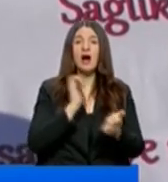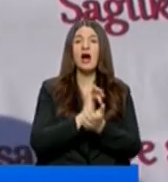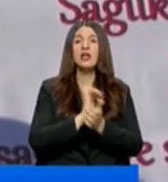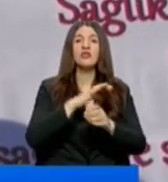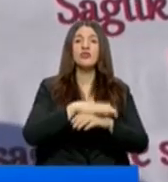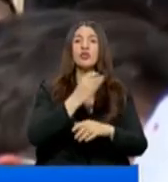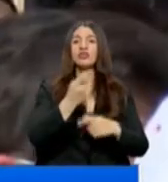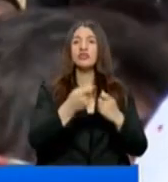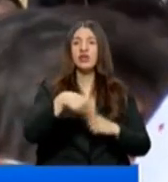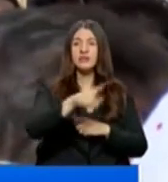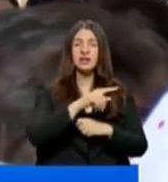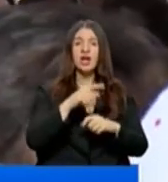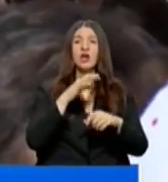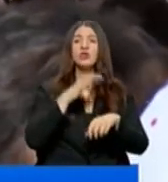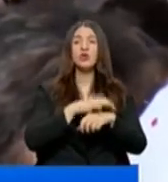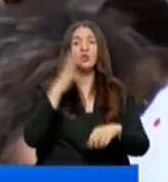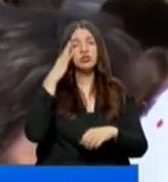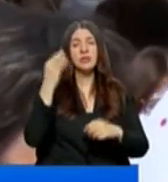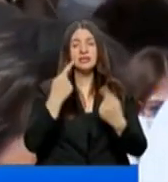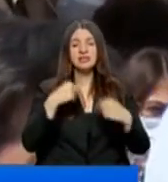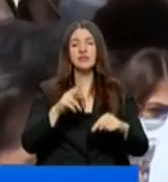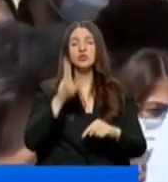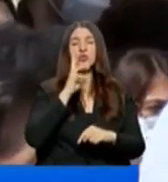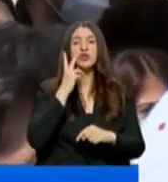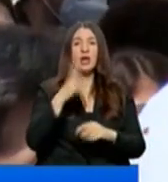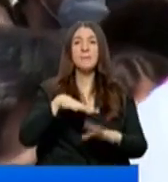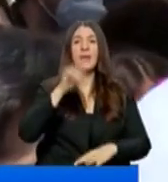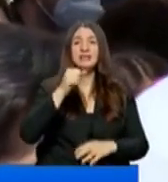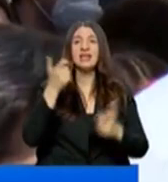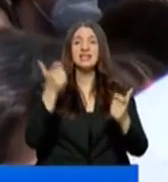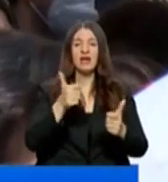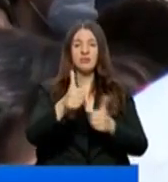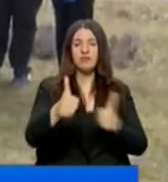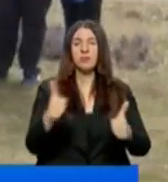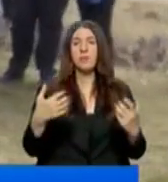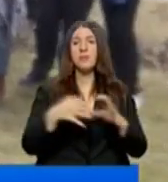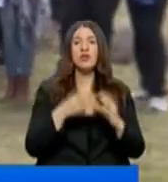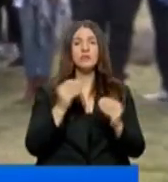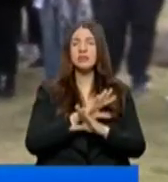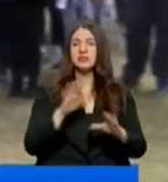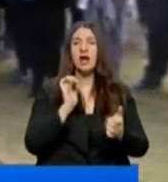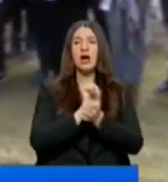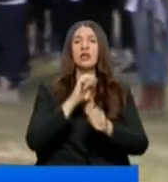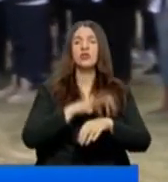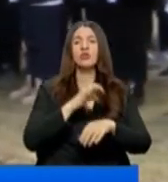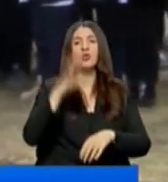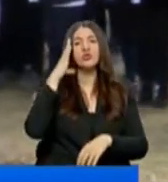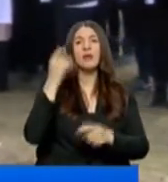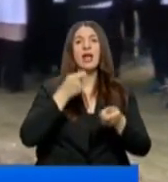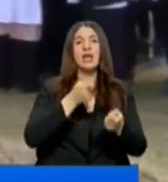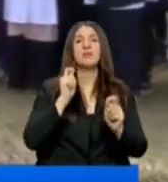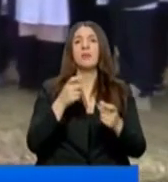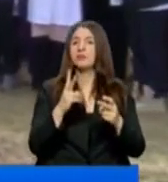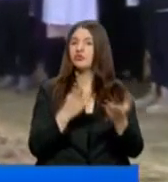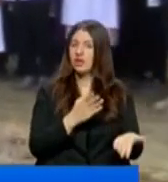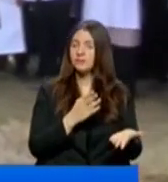hekimi olarak çalışanlar tıpta uzmanlık sınavı sonuçlarına göre merkezi yerleştirmeye tabi tabi olmaksızın aile hekimliği uzmanlık eğitimi